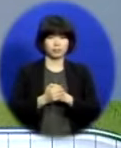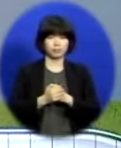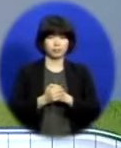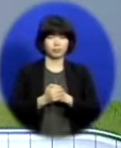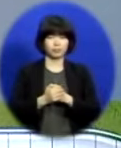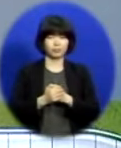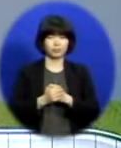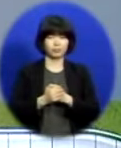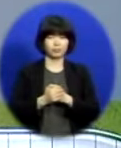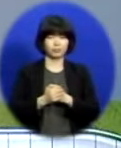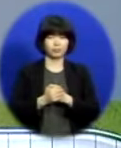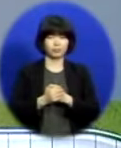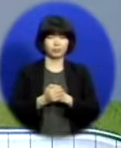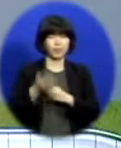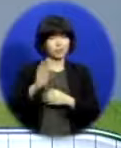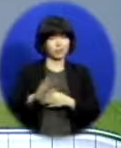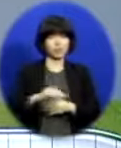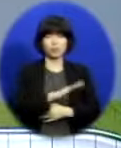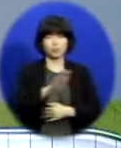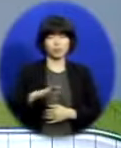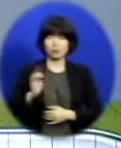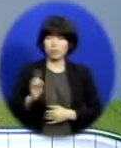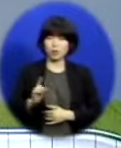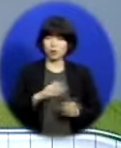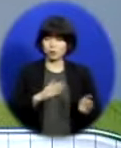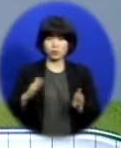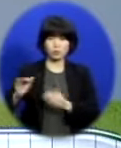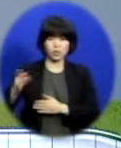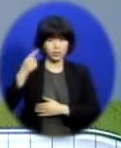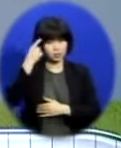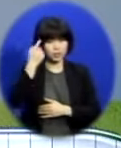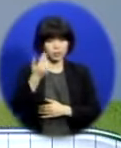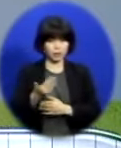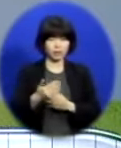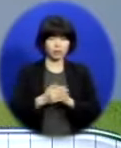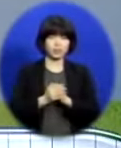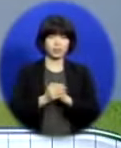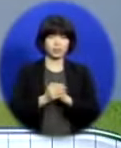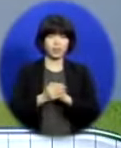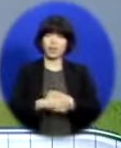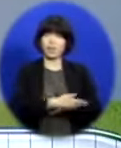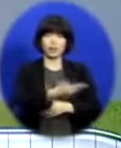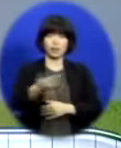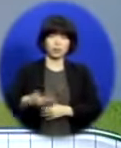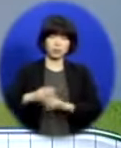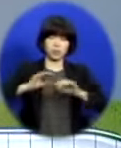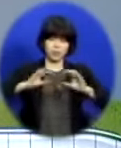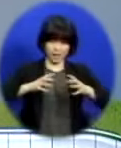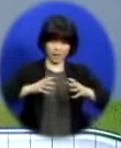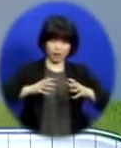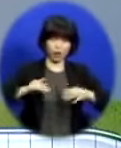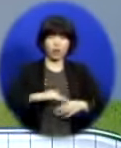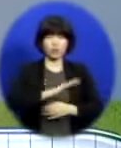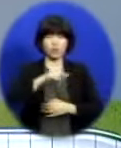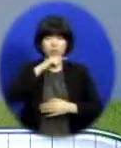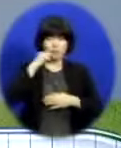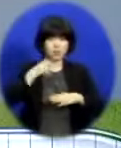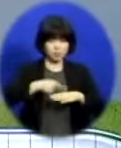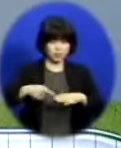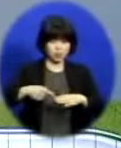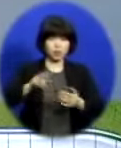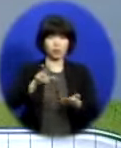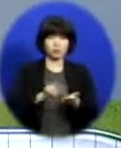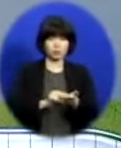모양입니다 근데 우리는 뭘 준비해야 하는 거죠 여러분 나라와 우리 민족의 문제를